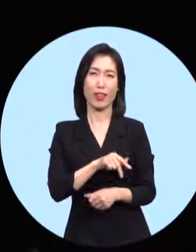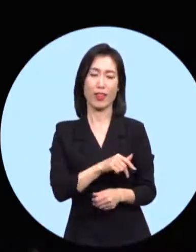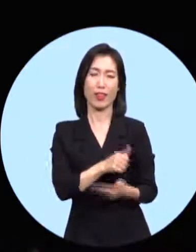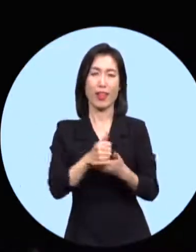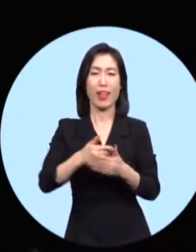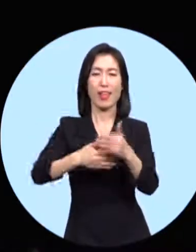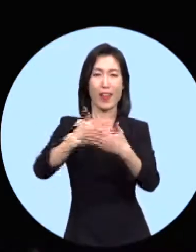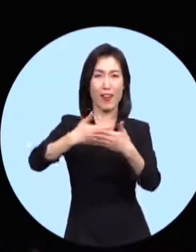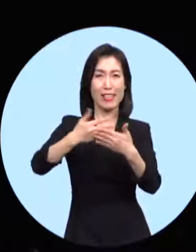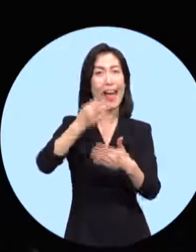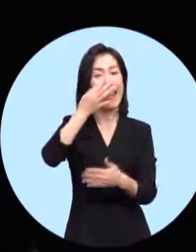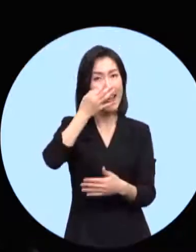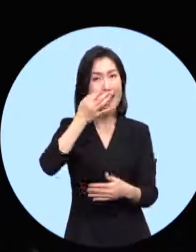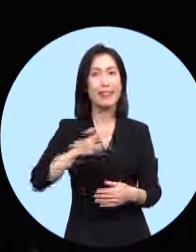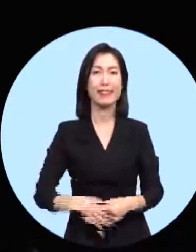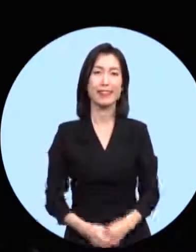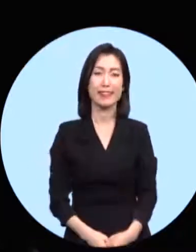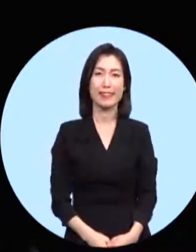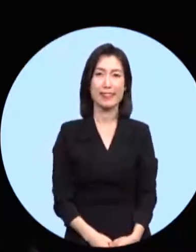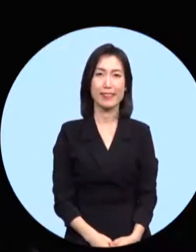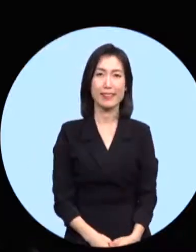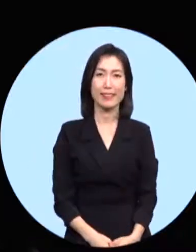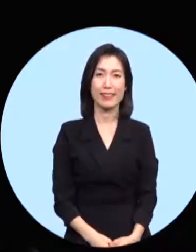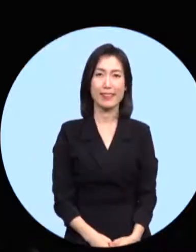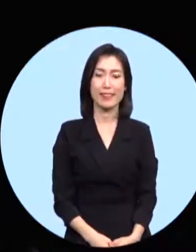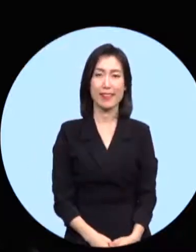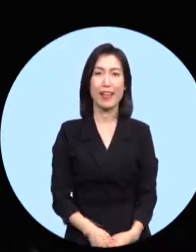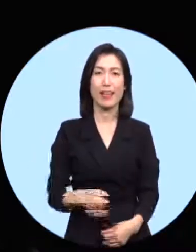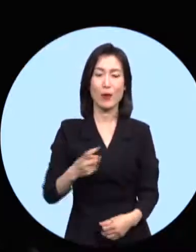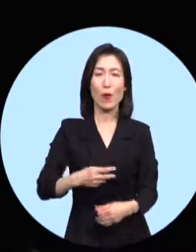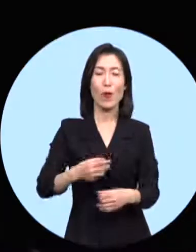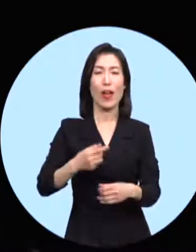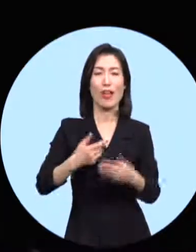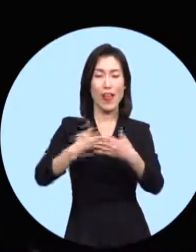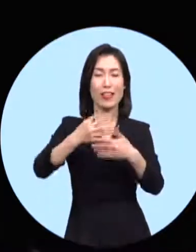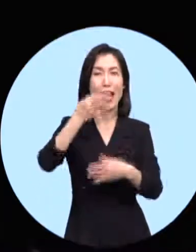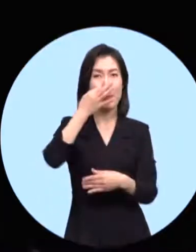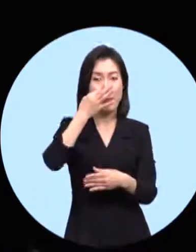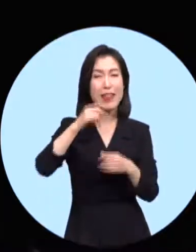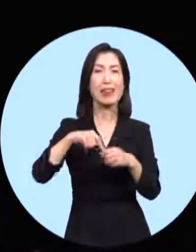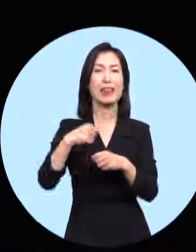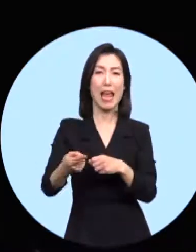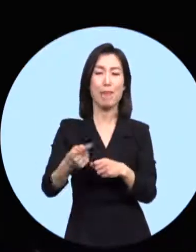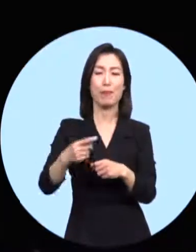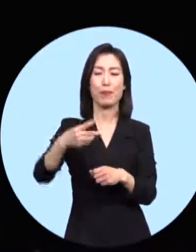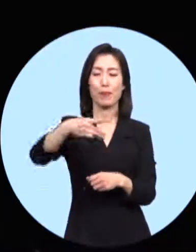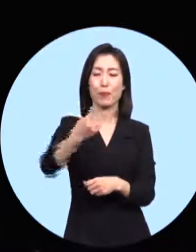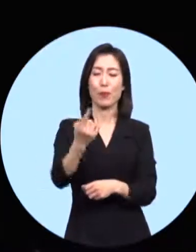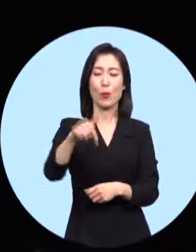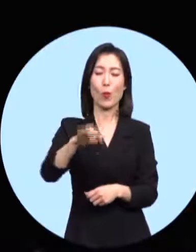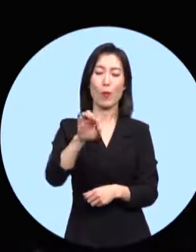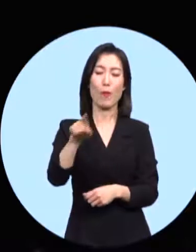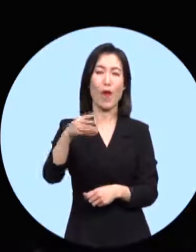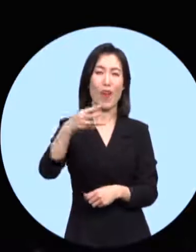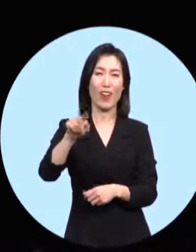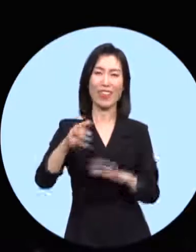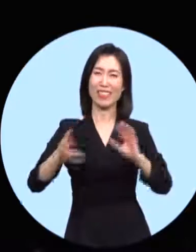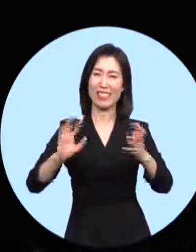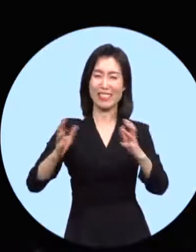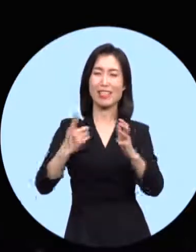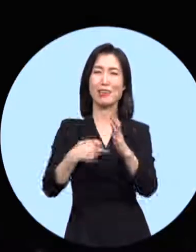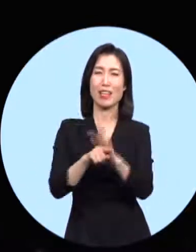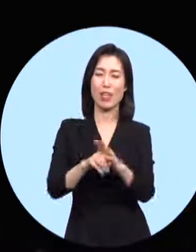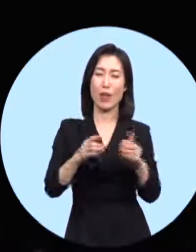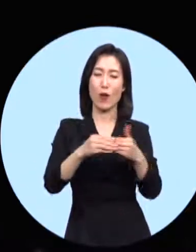말씀을 들어보도록 하겠습니다. 그리고 함께 보신 후에 다음 순서인 톡퍼런스 진행을 위해